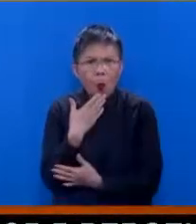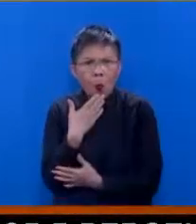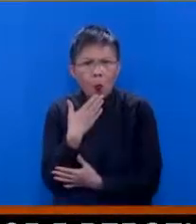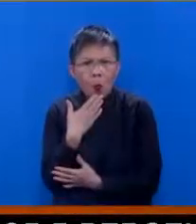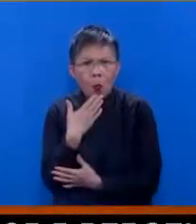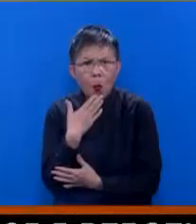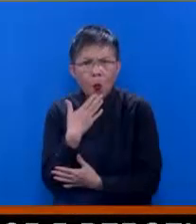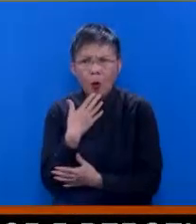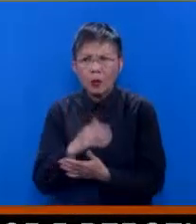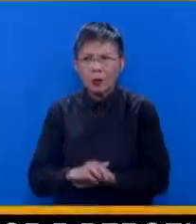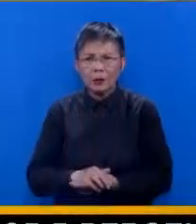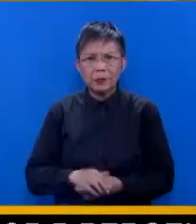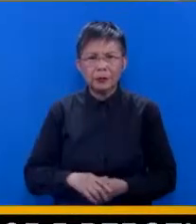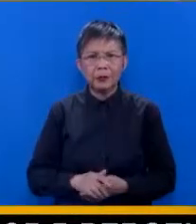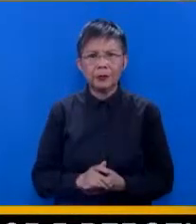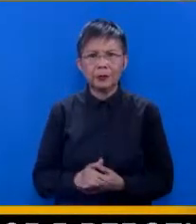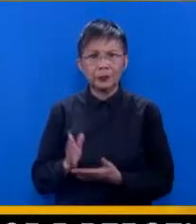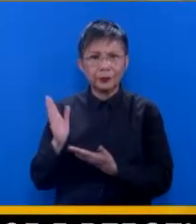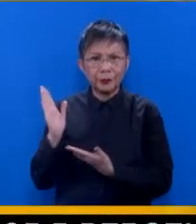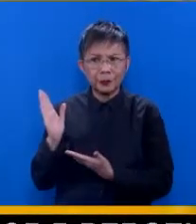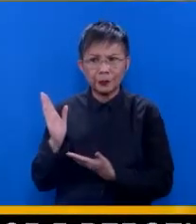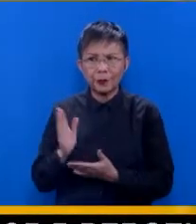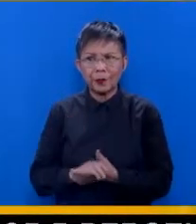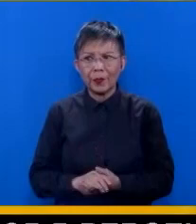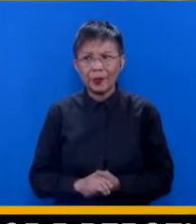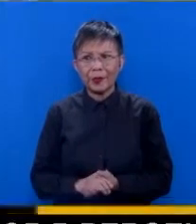Bukan abangnya yang buaya ya. Oh no.